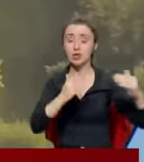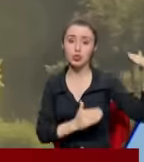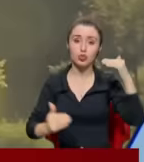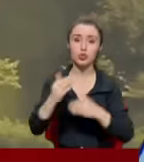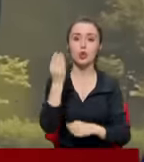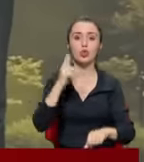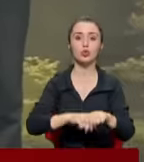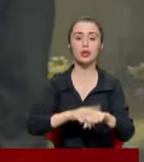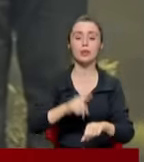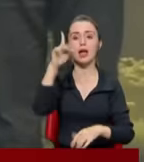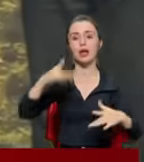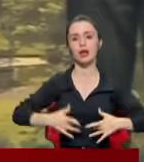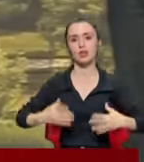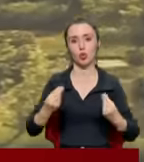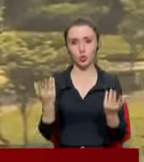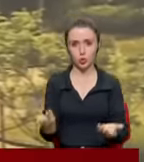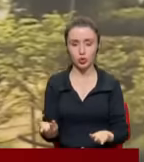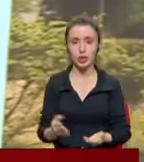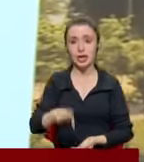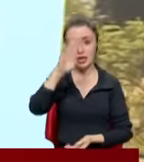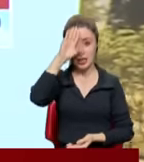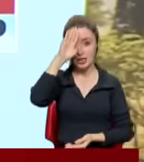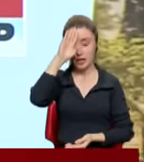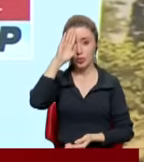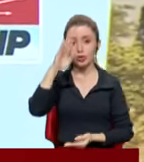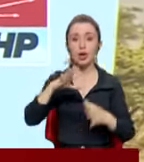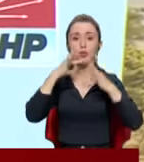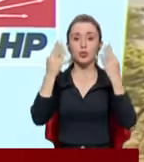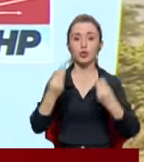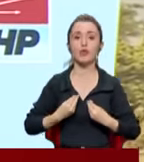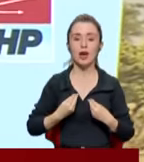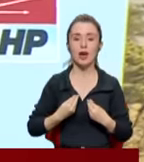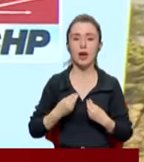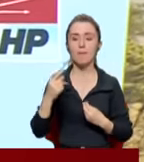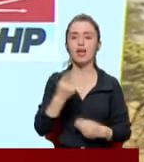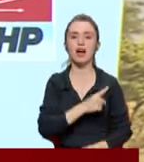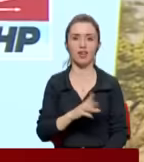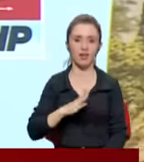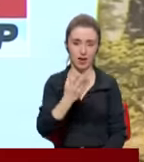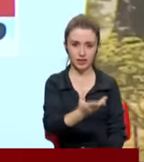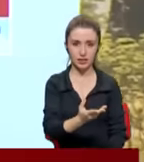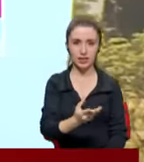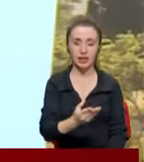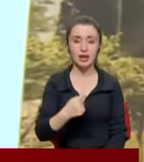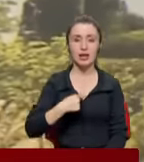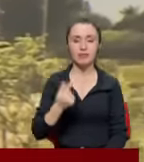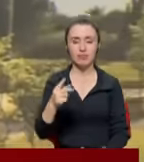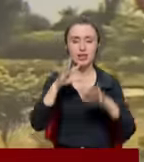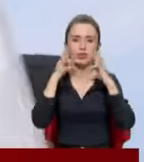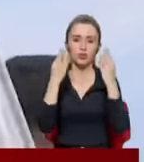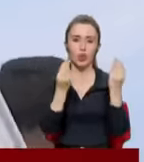yaptığı zamanlarda Allah razı olsun İstanbul'da yüzümüzü güldüren bir Acemi aday var yüzümüzü biraz